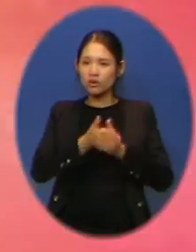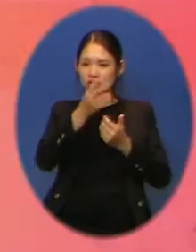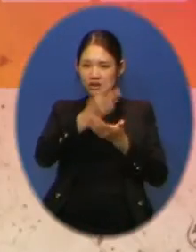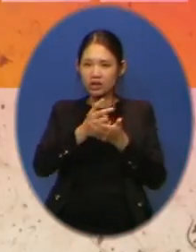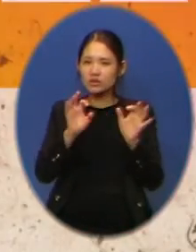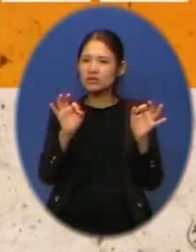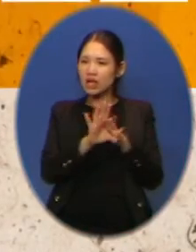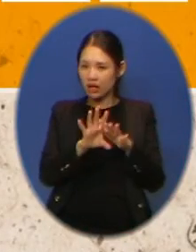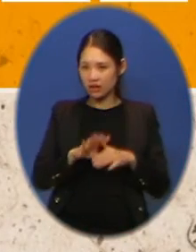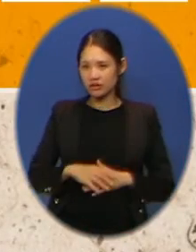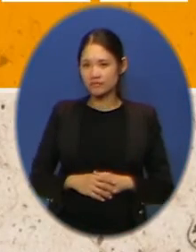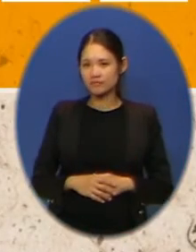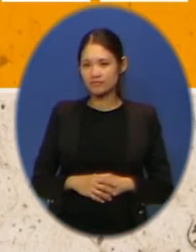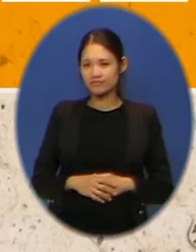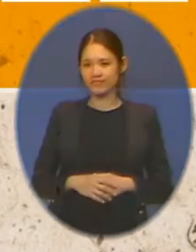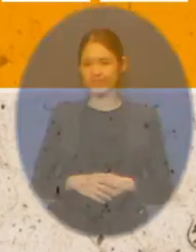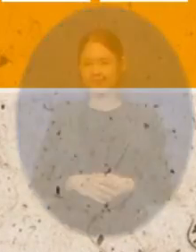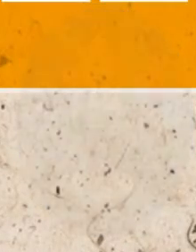없애고